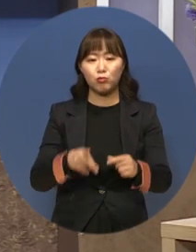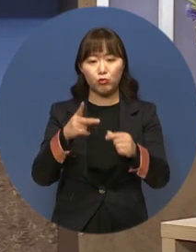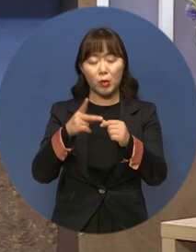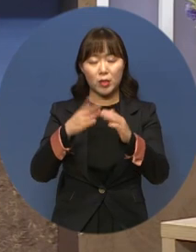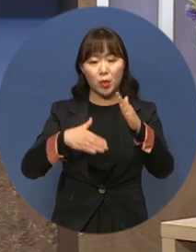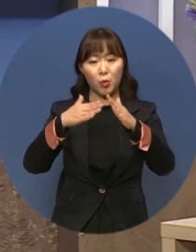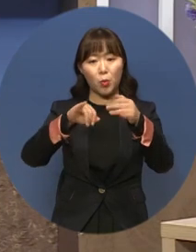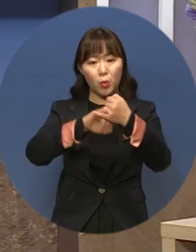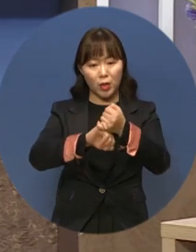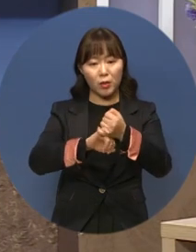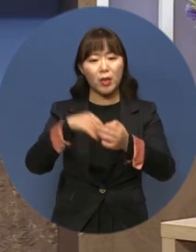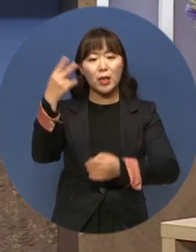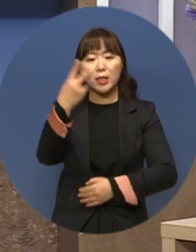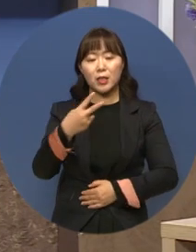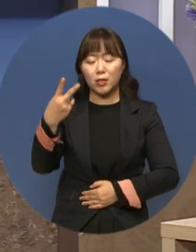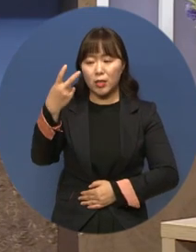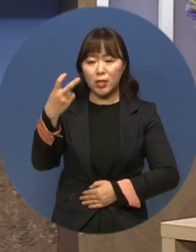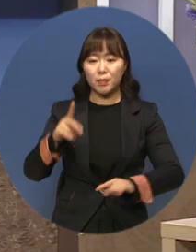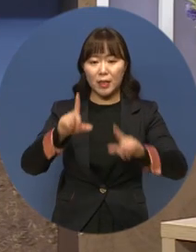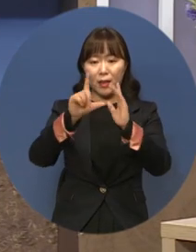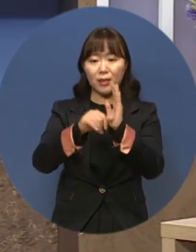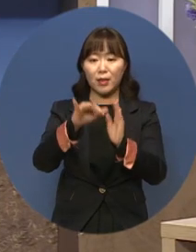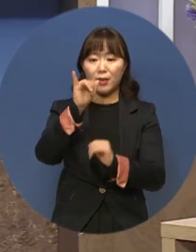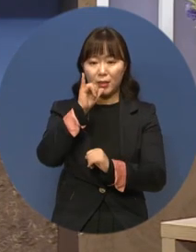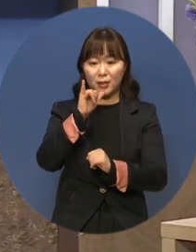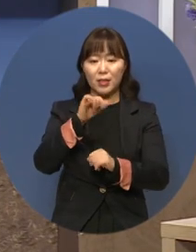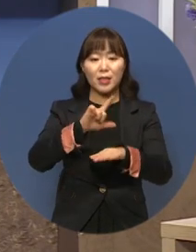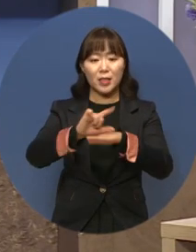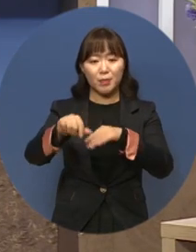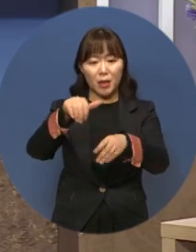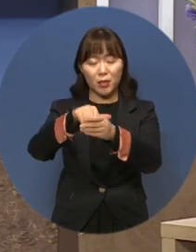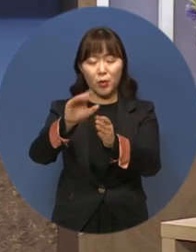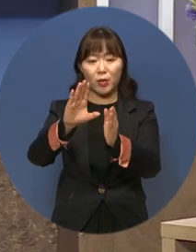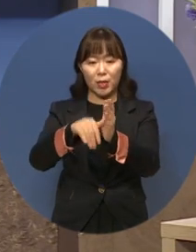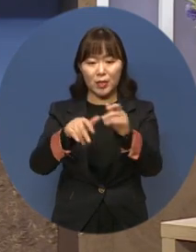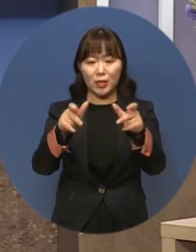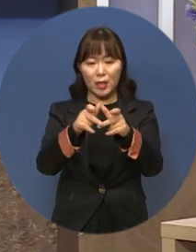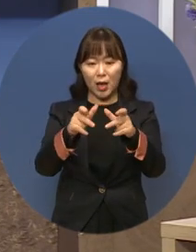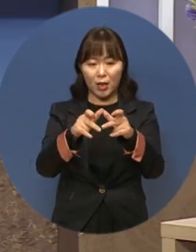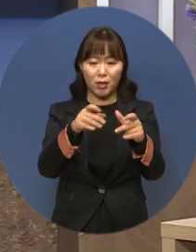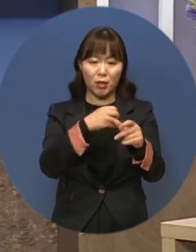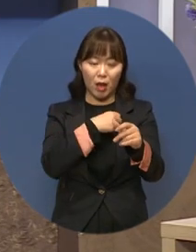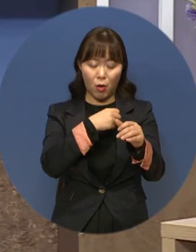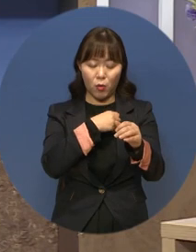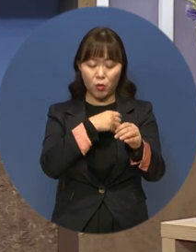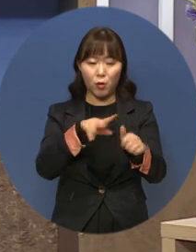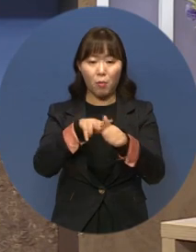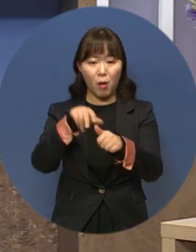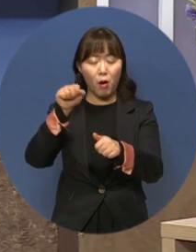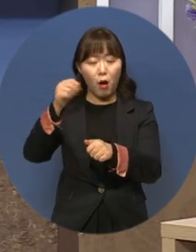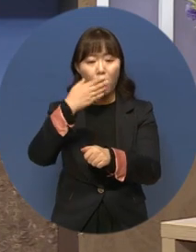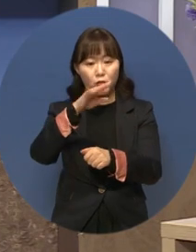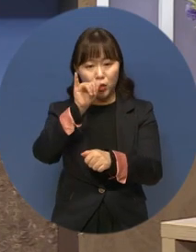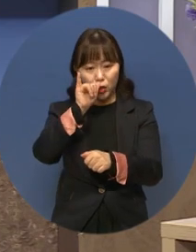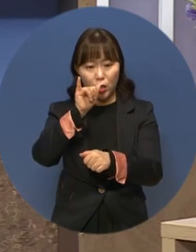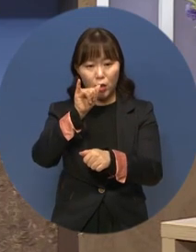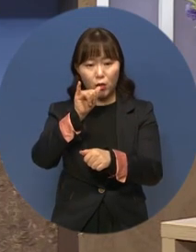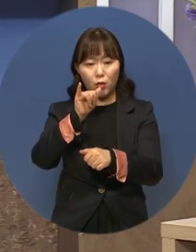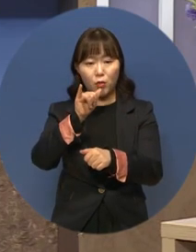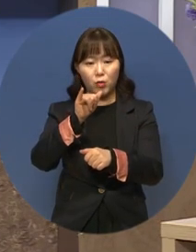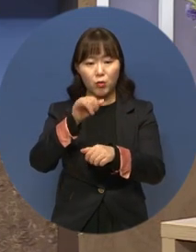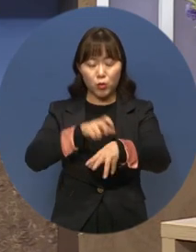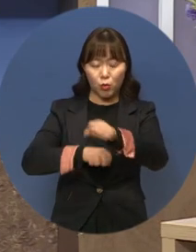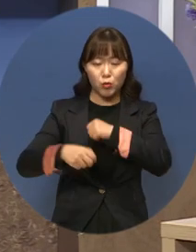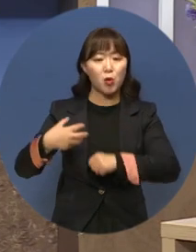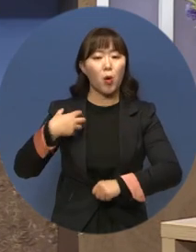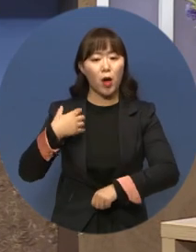공약으로 2022년에 실시되는 지방선거에 이 장애인 당원이 진출할 수 있도록 적극적인